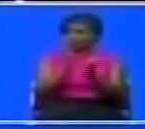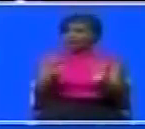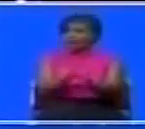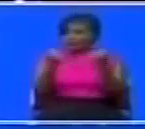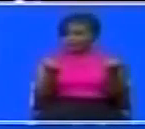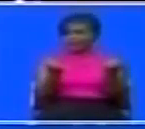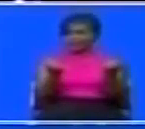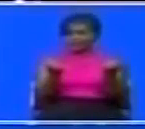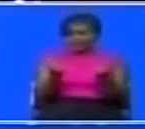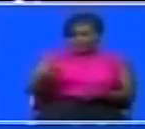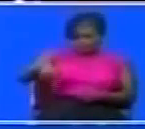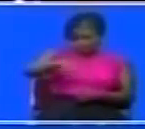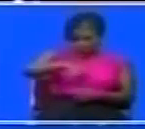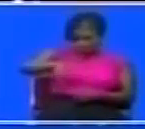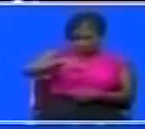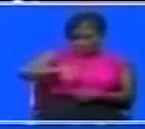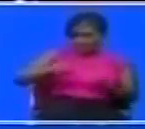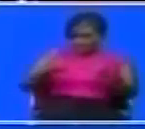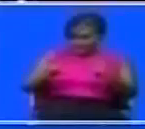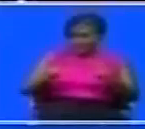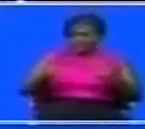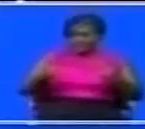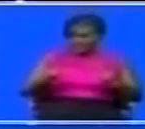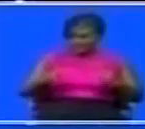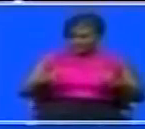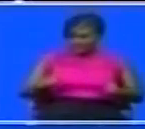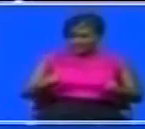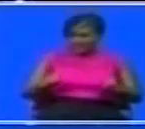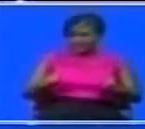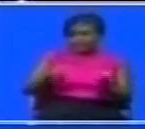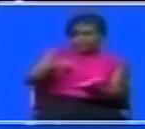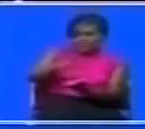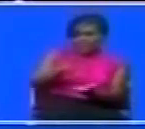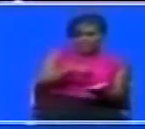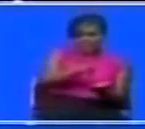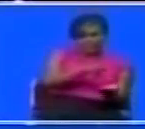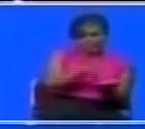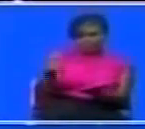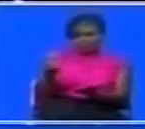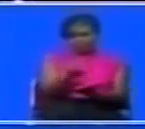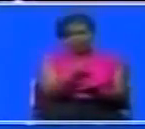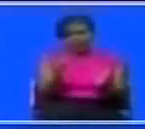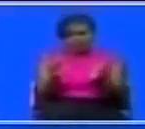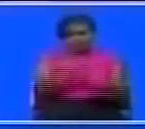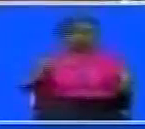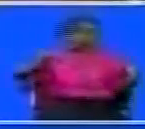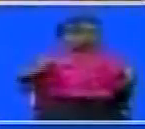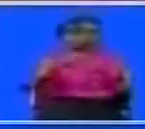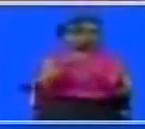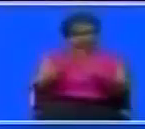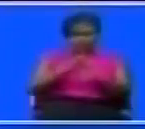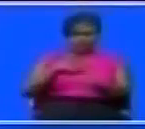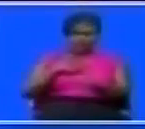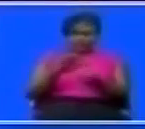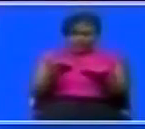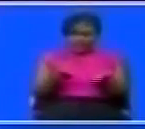imefanyika, tutafanya juhudi na kufanya compensation pamoja na insurance company wetu. Kilicho